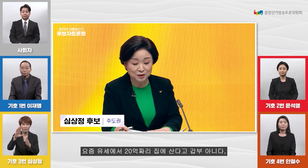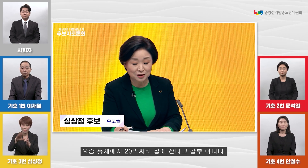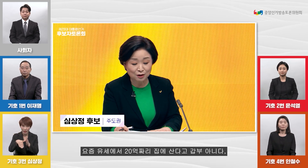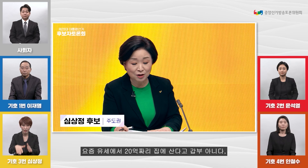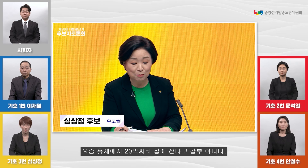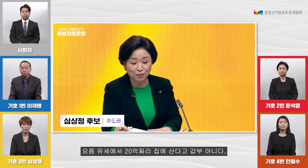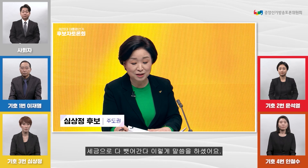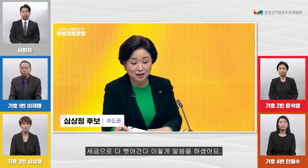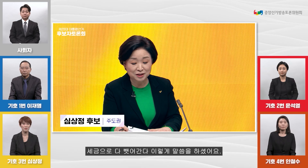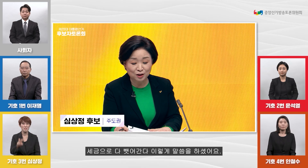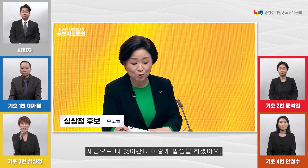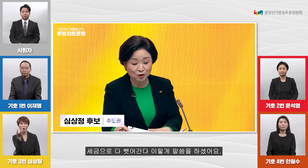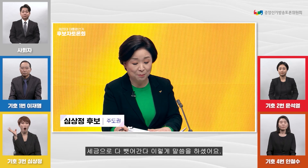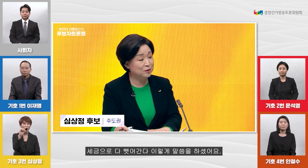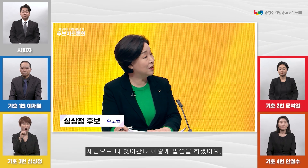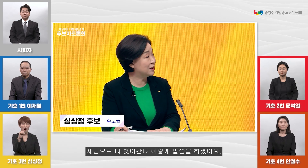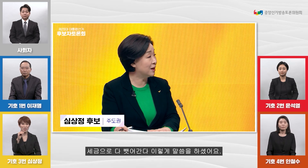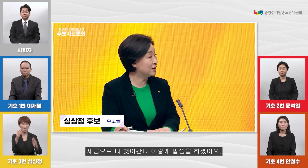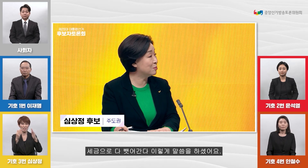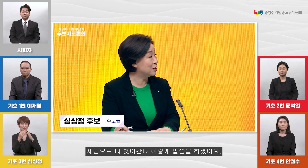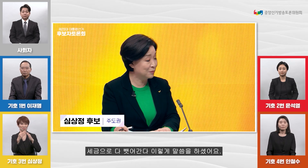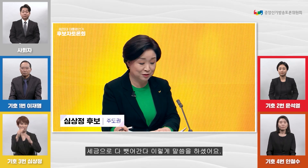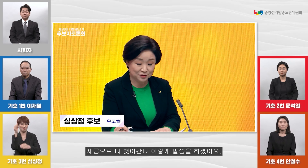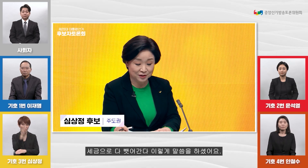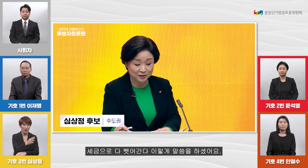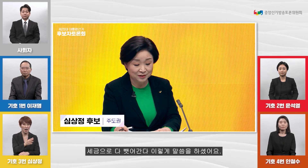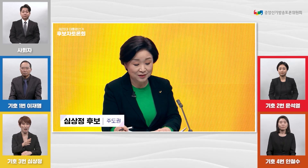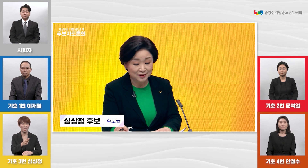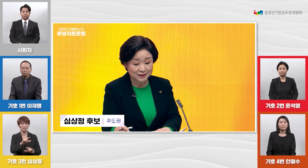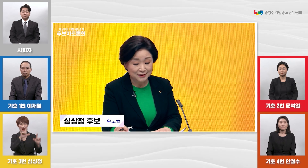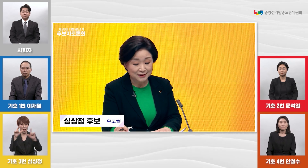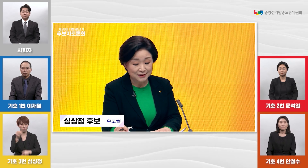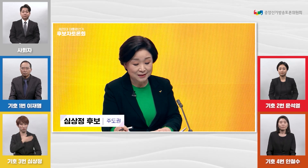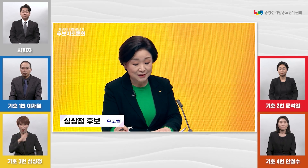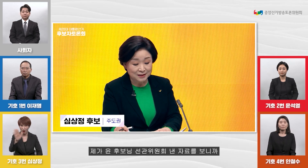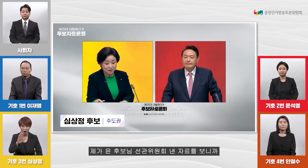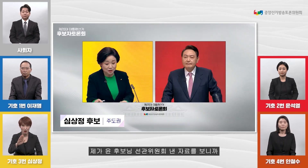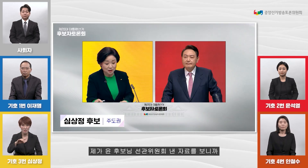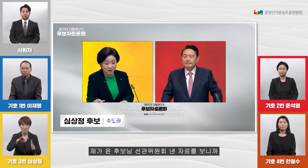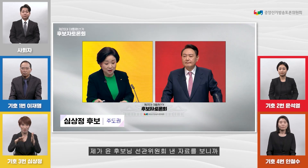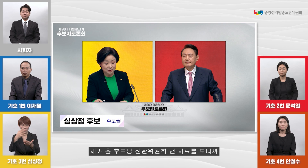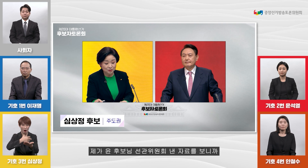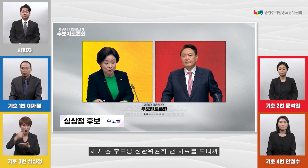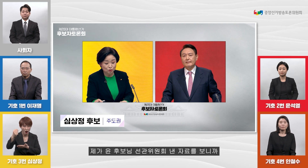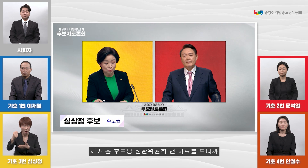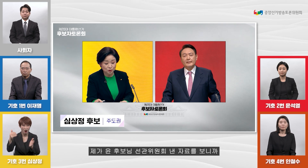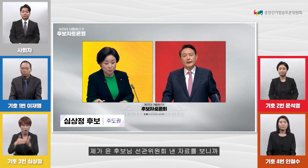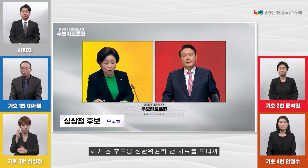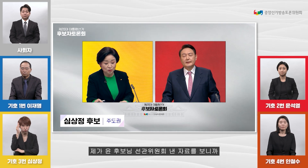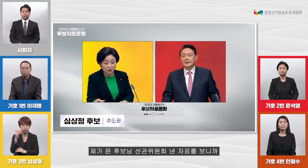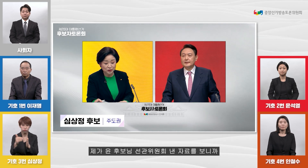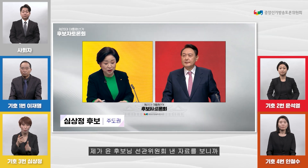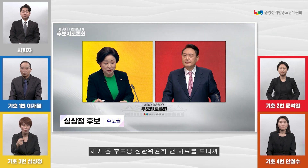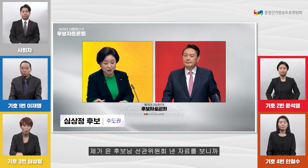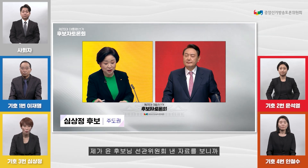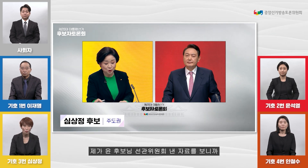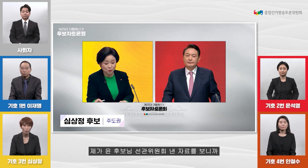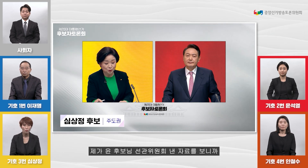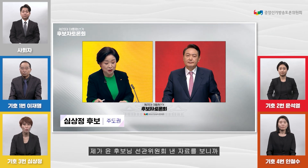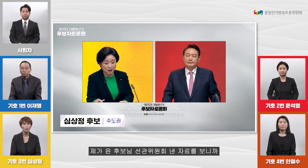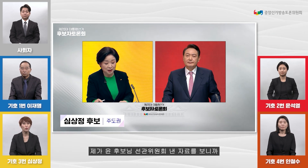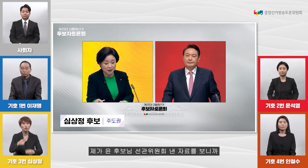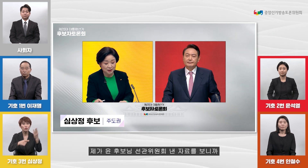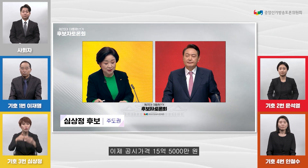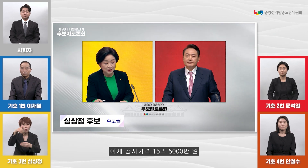20억짜리 집에 산다고 갑부 아니다, 세금으로 다 뺏어간다 이렇게 말씀하셨어요. 그 제가 그 윤 후보님 선관위원회 낸